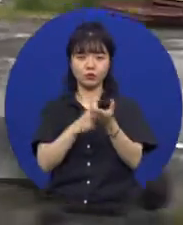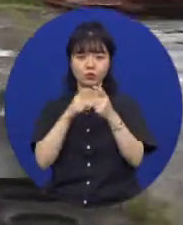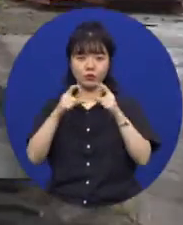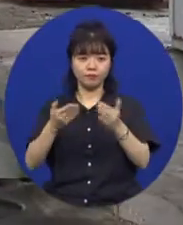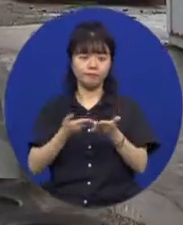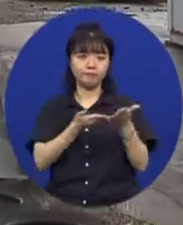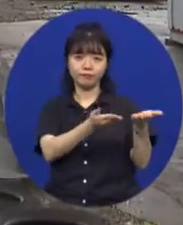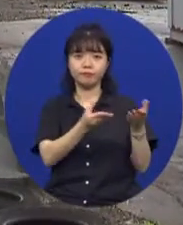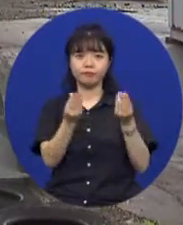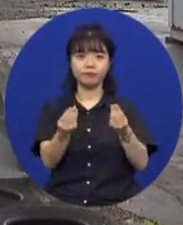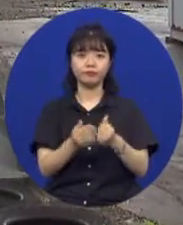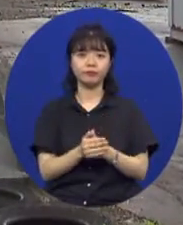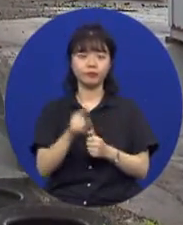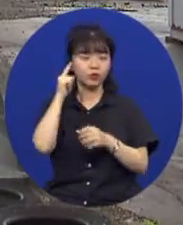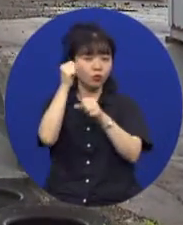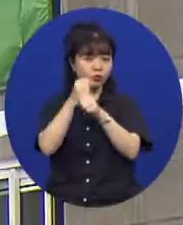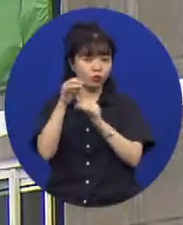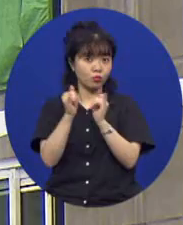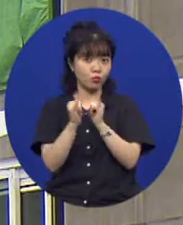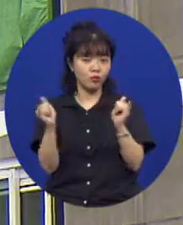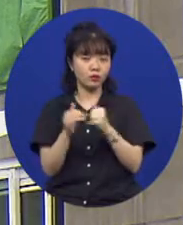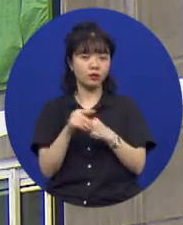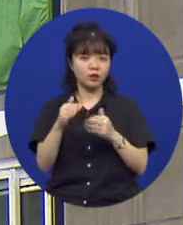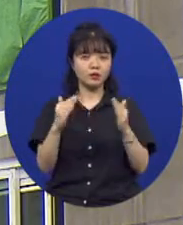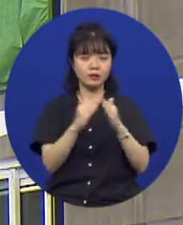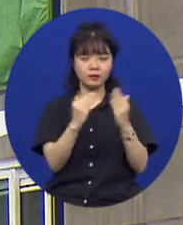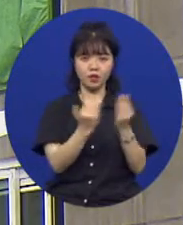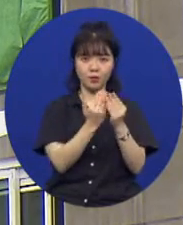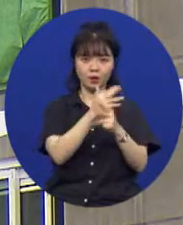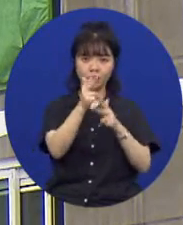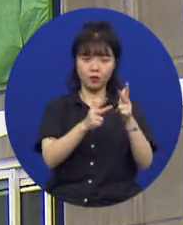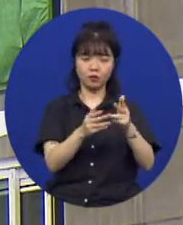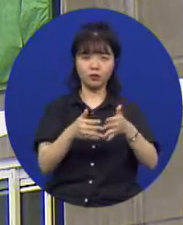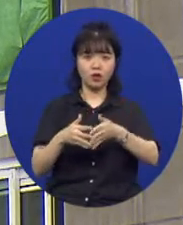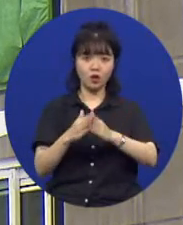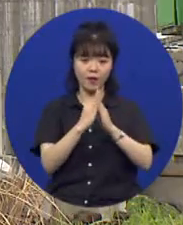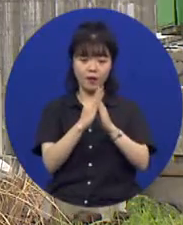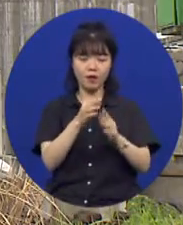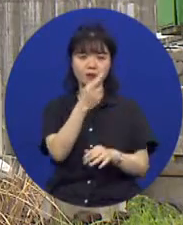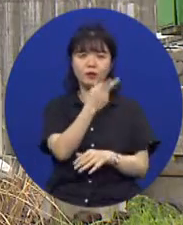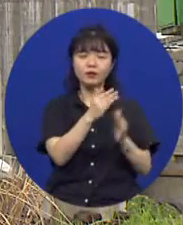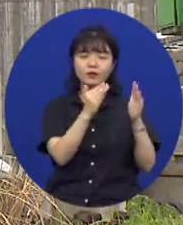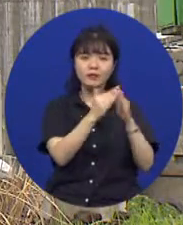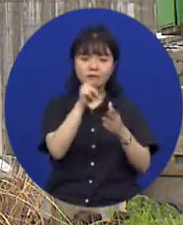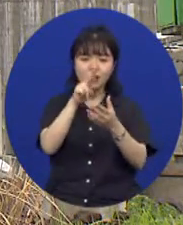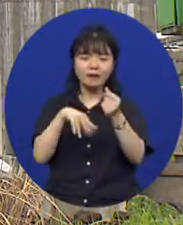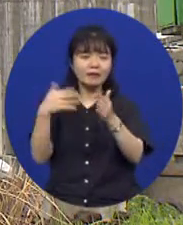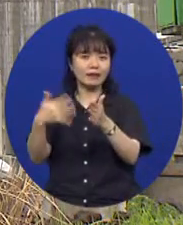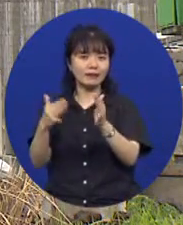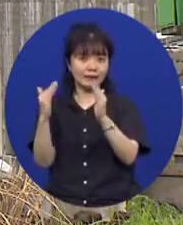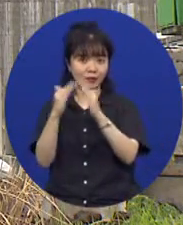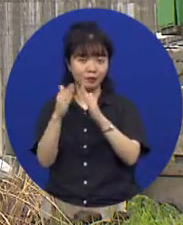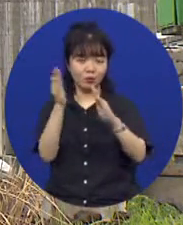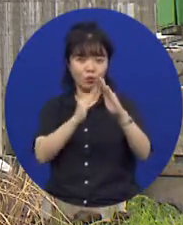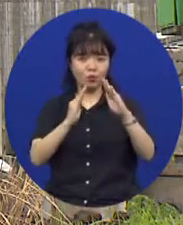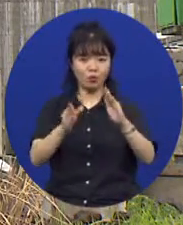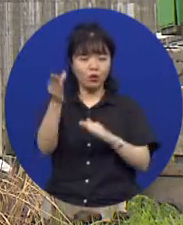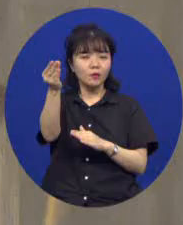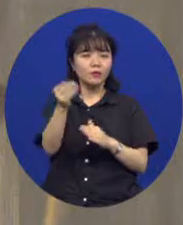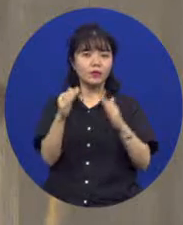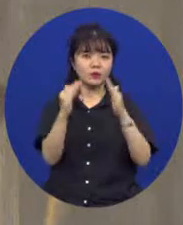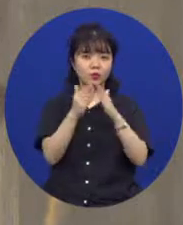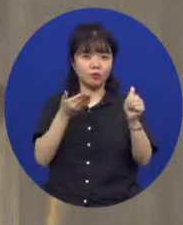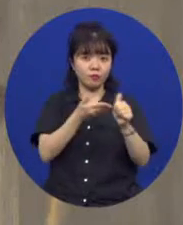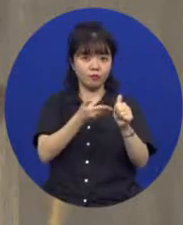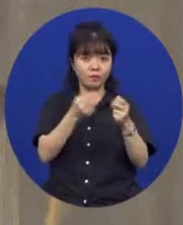제출했습니다 연구원은 제주 주택개발공사를 설립해 빈집과 미분양 주택을 공공임대주택으로